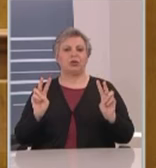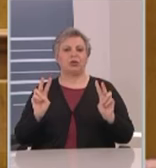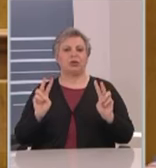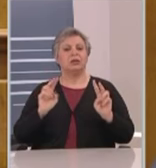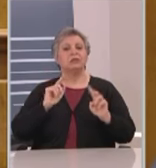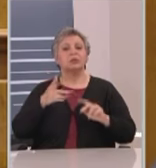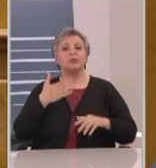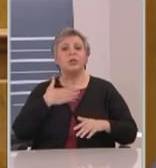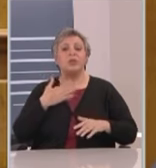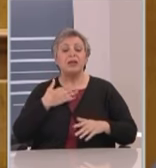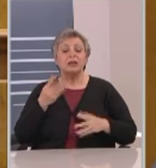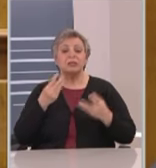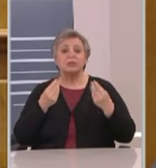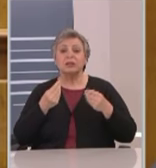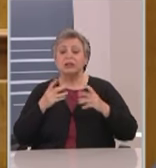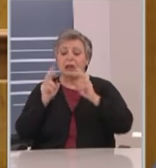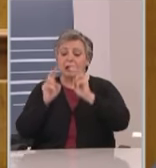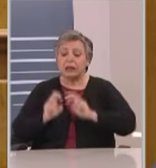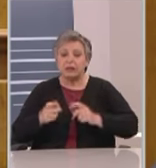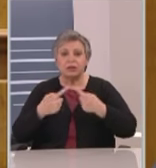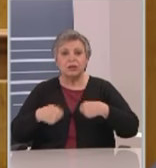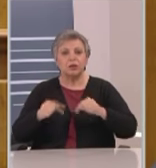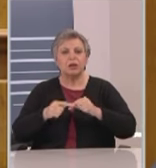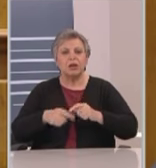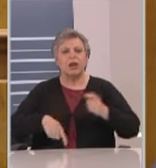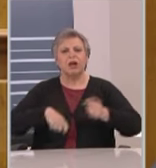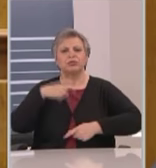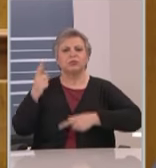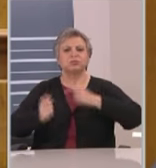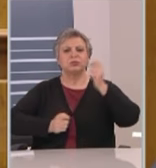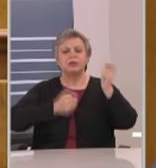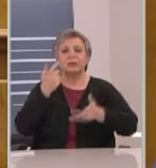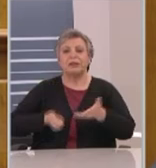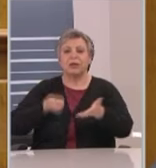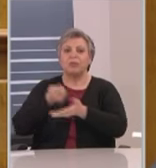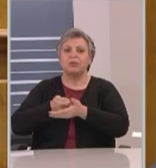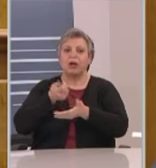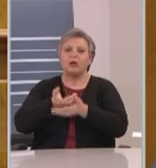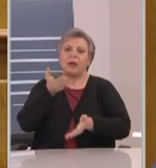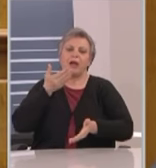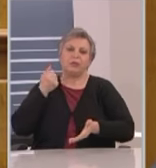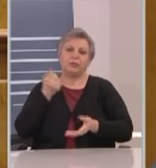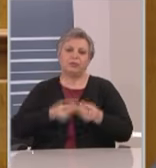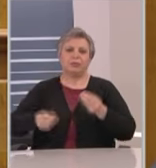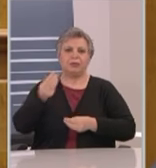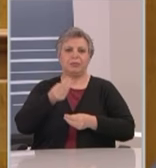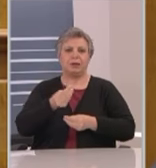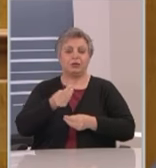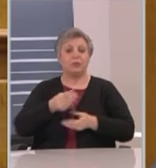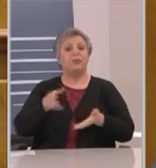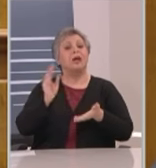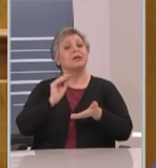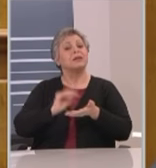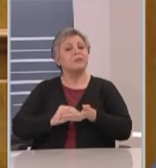θέματα σπατάλης και ύποπτης αύξησης των δαπανών. Παράλληλα όμως ζητάει να συνεξεταστούν και οι πολιτικές